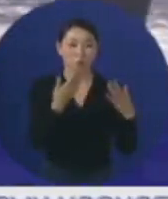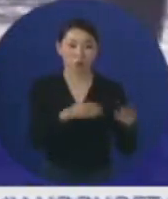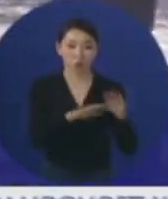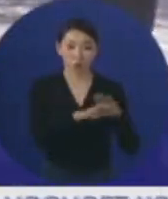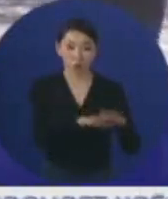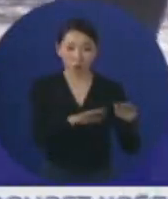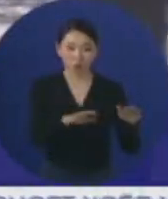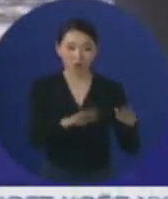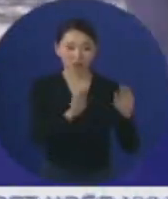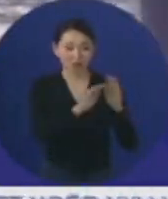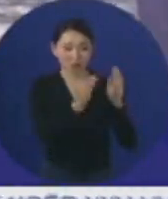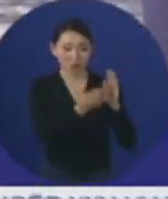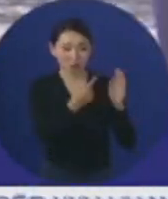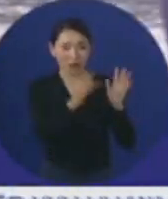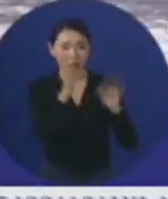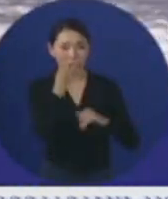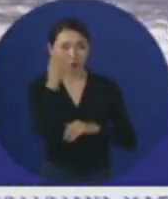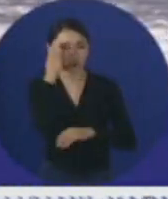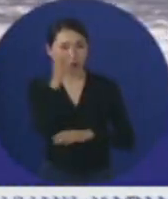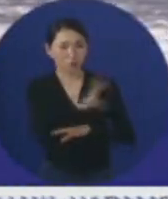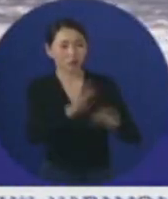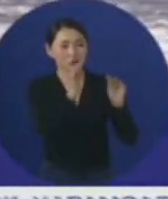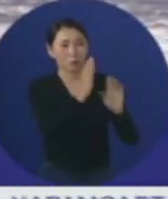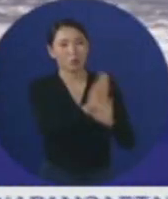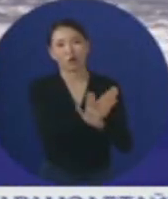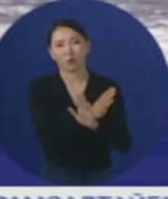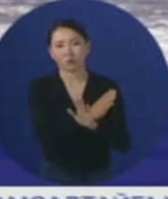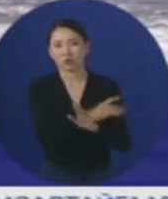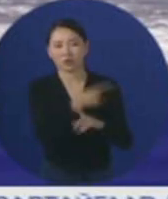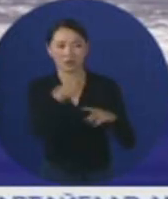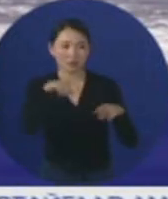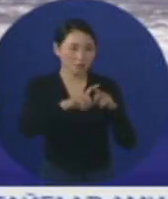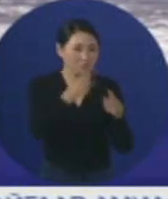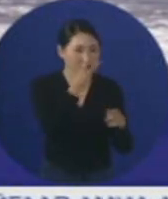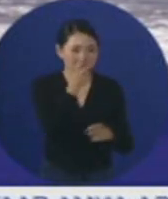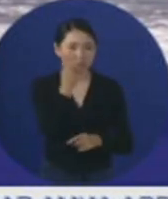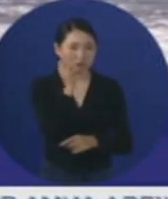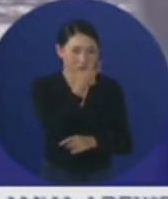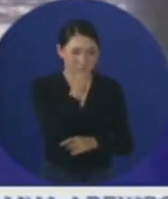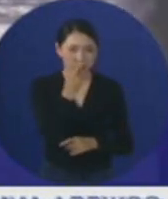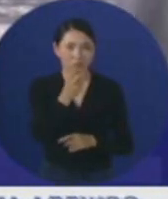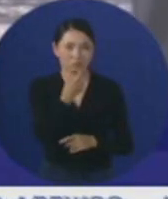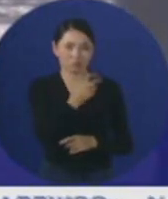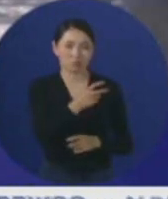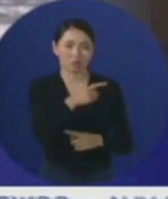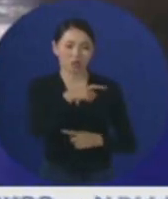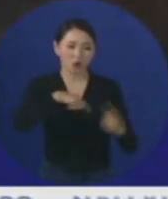гэрт нь 14 хоног сургалт ороод орхигддаг биш, эргээд хэрэг хүүхдийг хамгаалах асуудал дээр эргэх